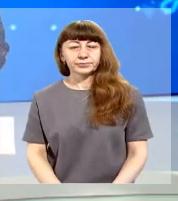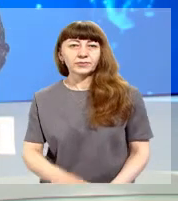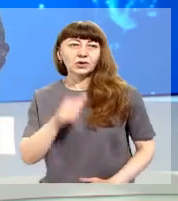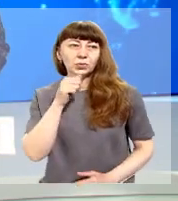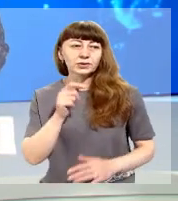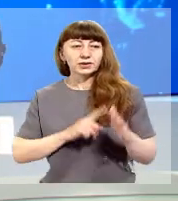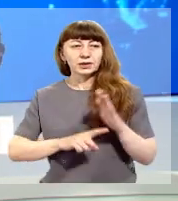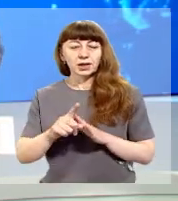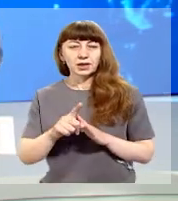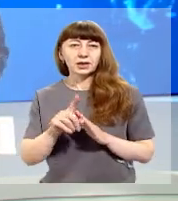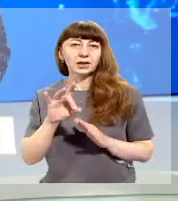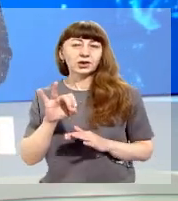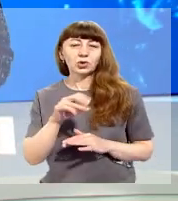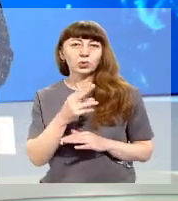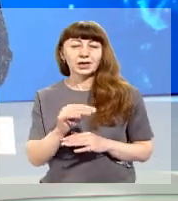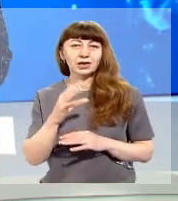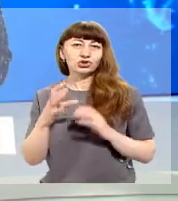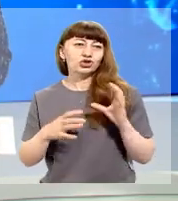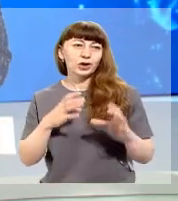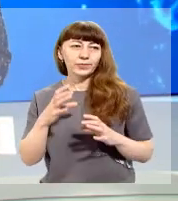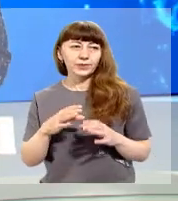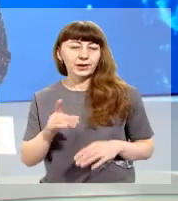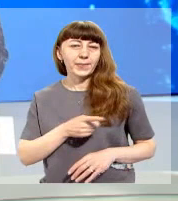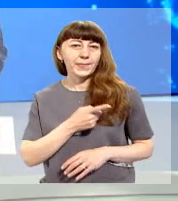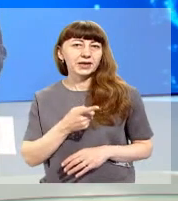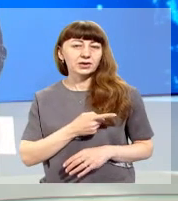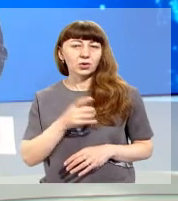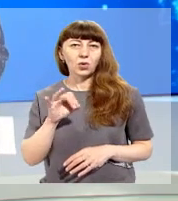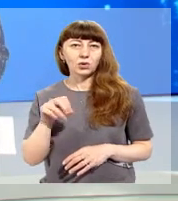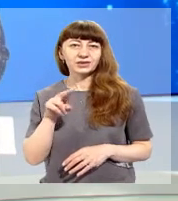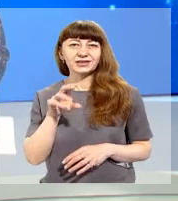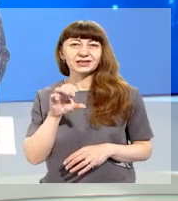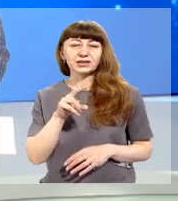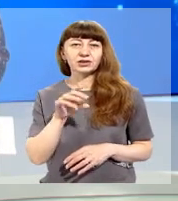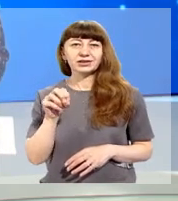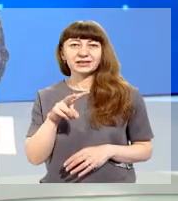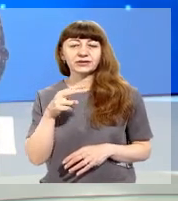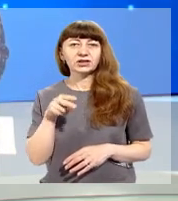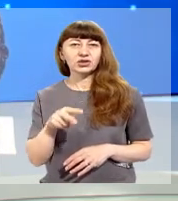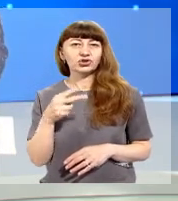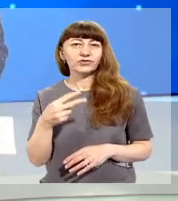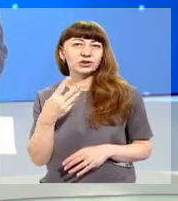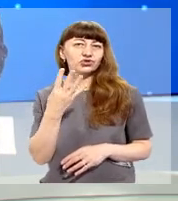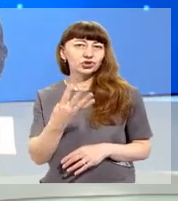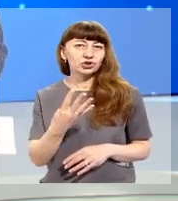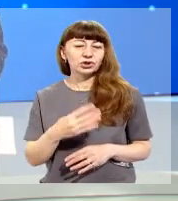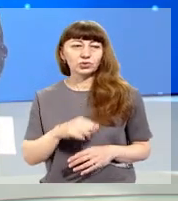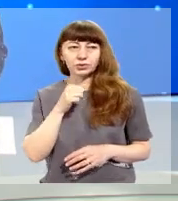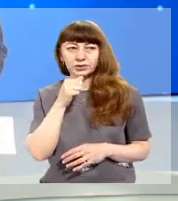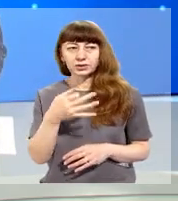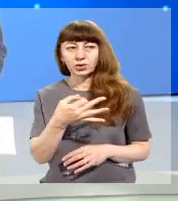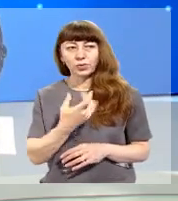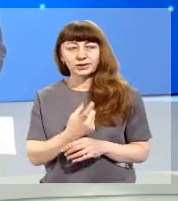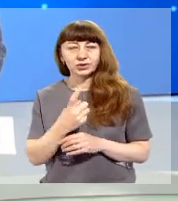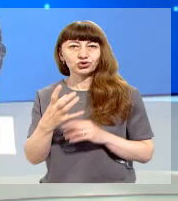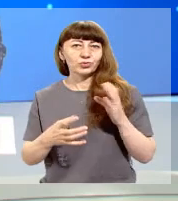В Кустанае стартовал региональный чемпионат профессионального мастерства WorldSkills 2024. В нашей области данный